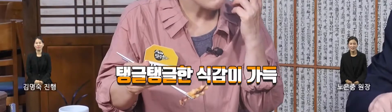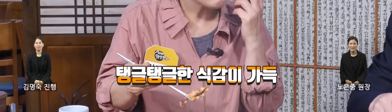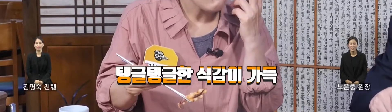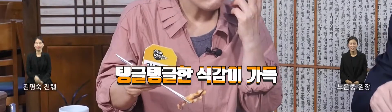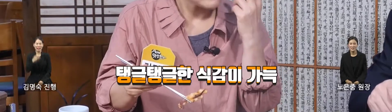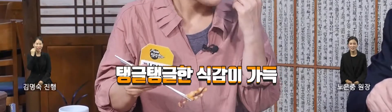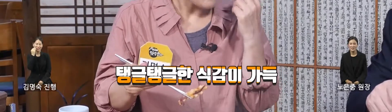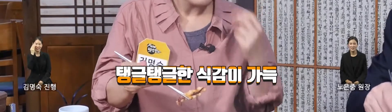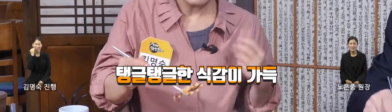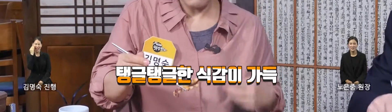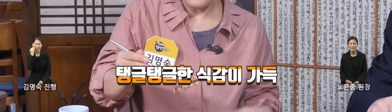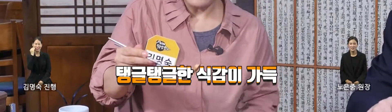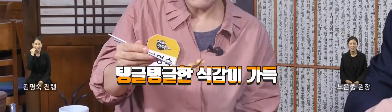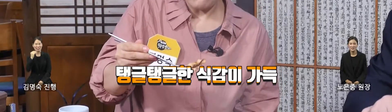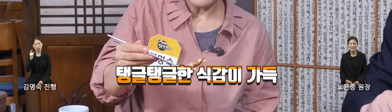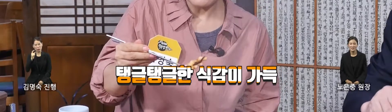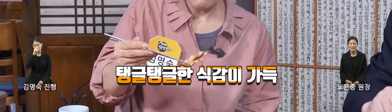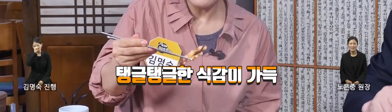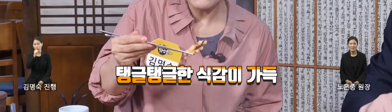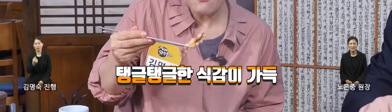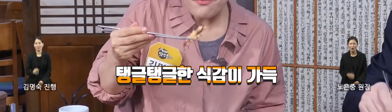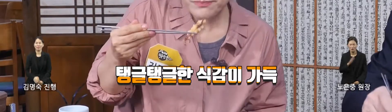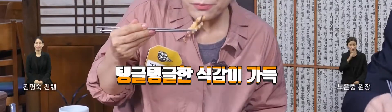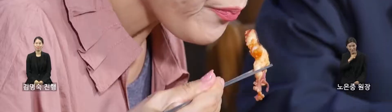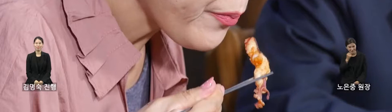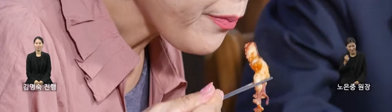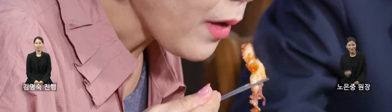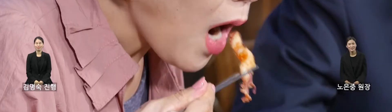양 탱글탱글한 거야. 네. 진짜 맛있는데요.